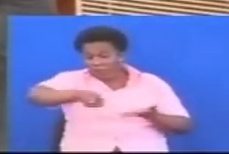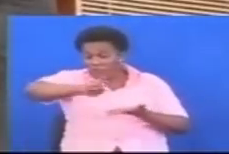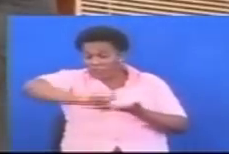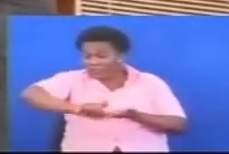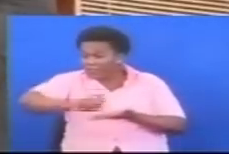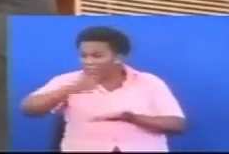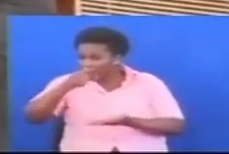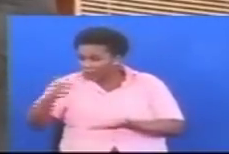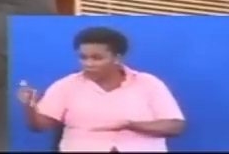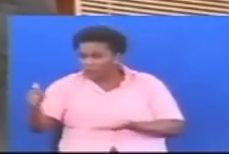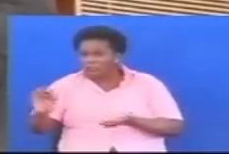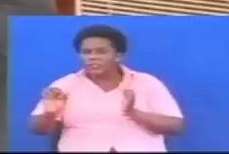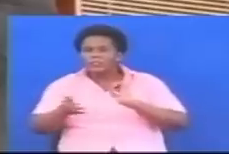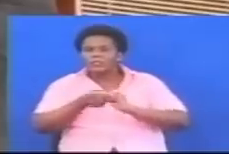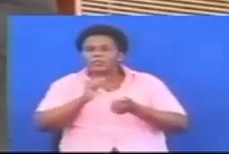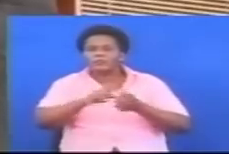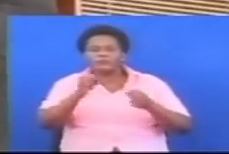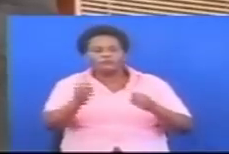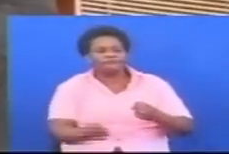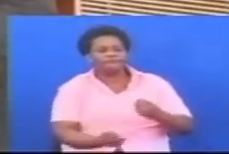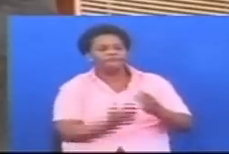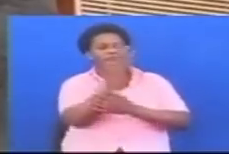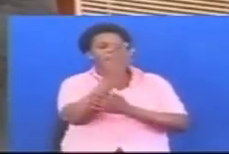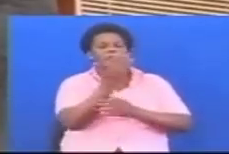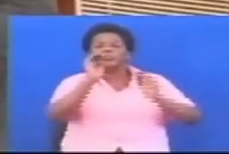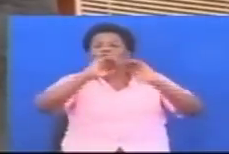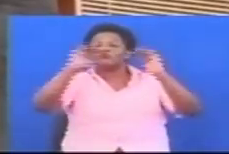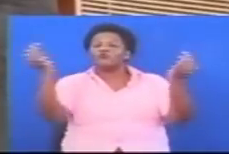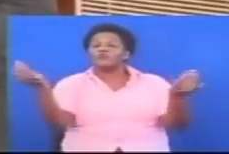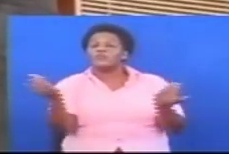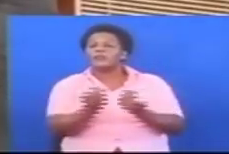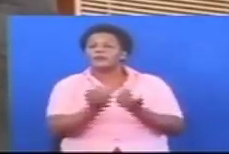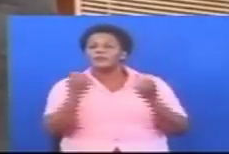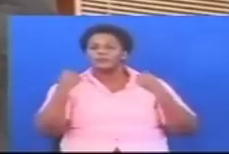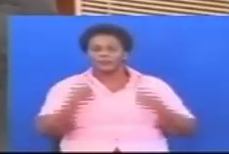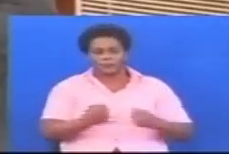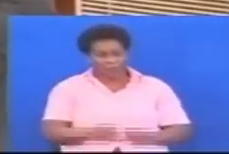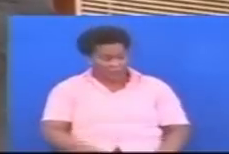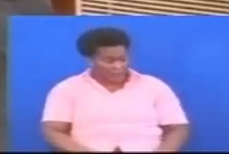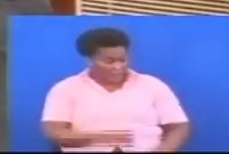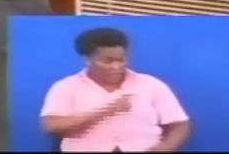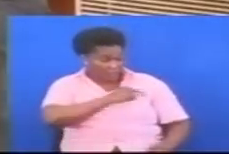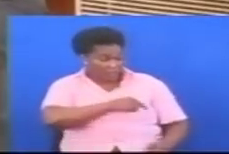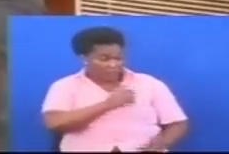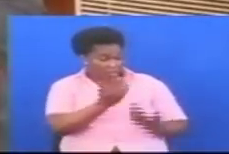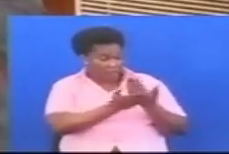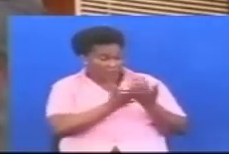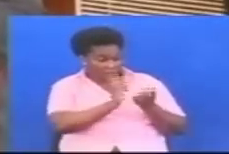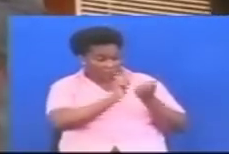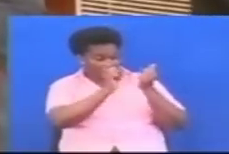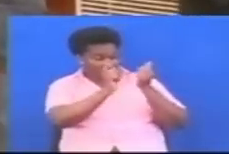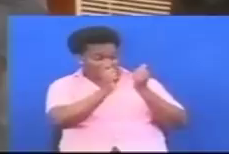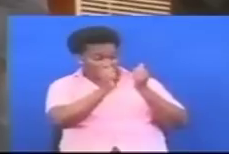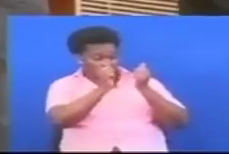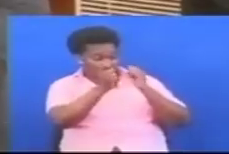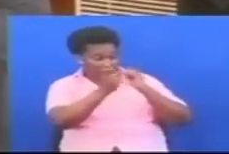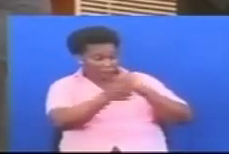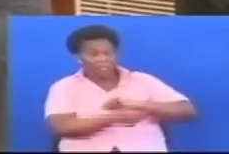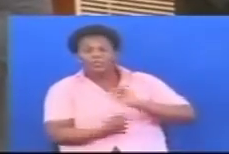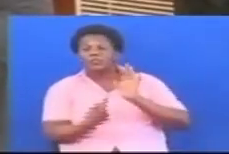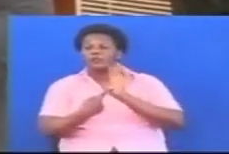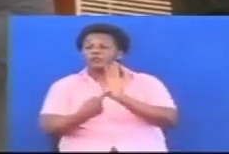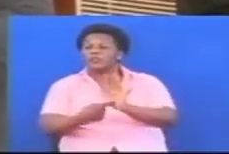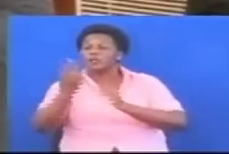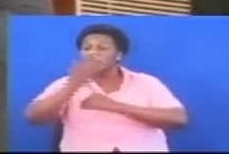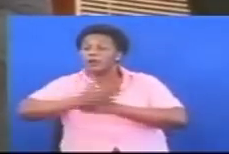tatizo sasa litaibuka dunia nzima, na mabadiliko ya tabia nchi vinaashiria kuwa muda si mrefu bonde la Kilombero